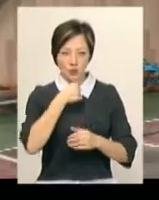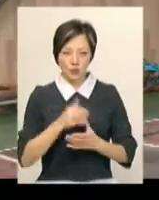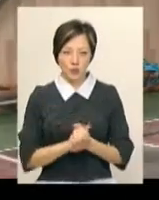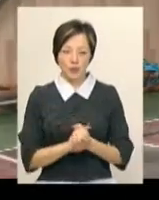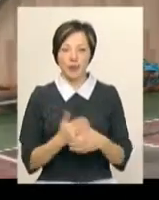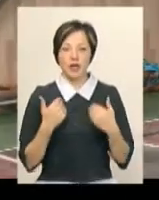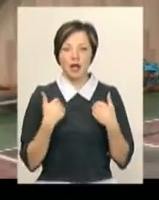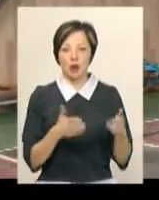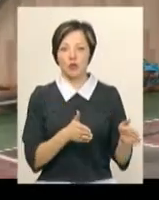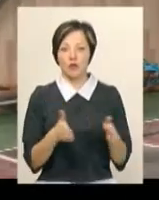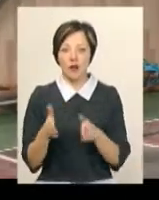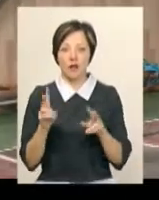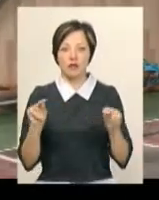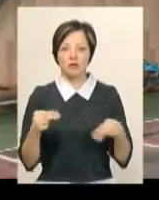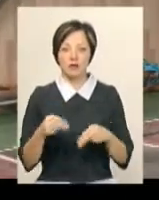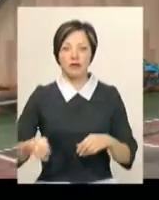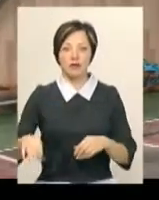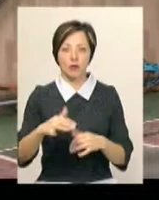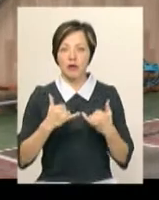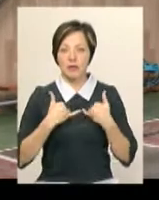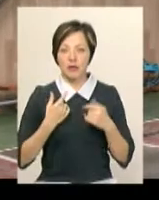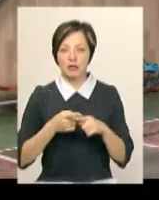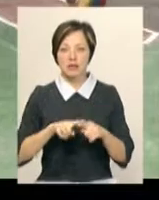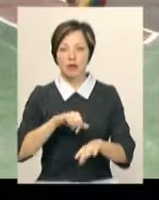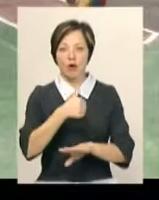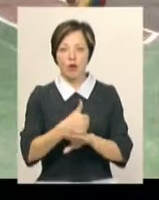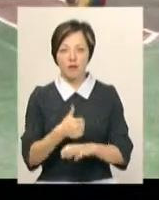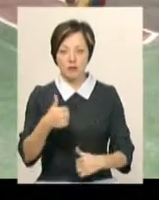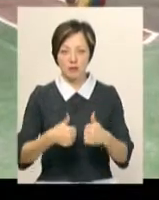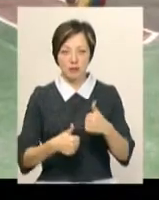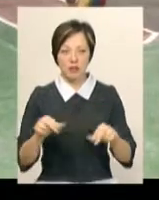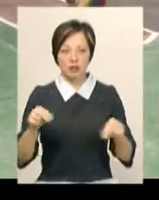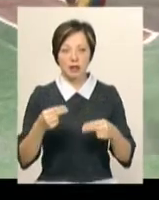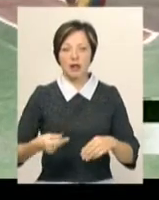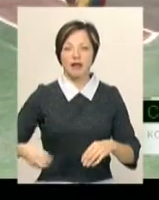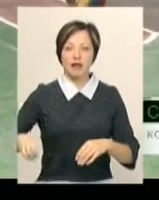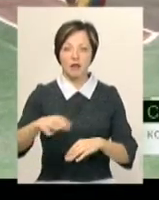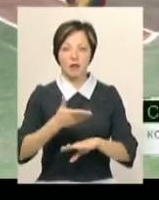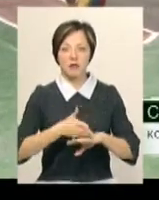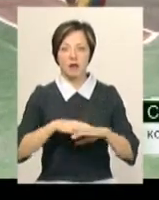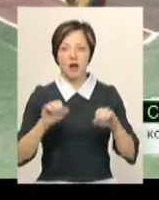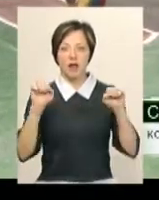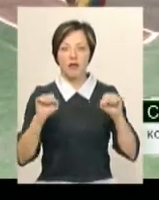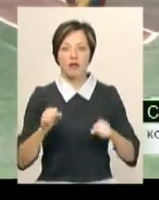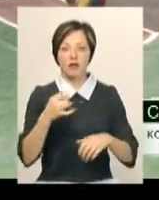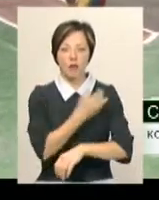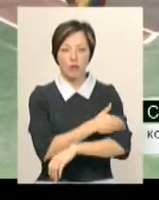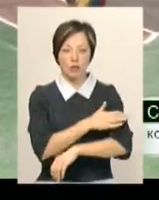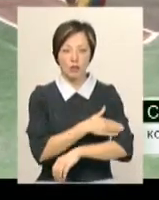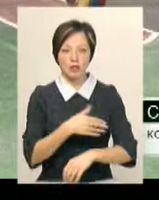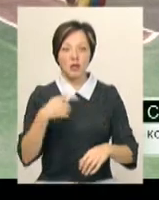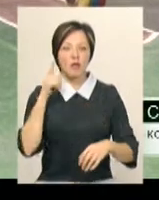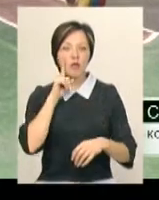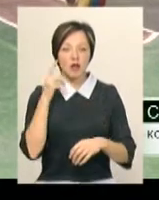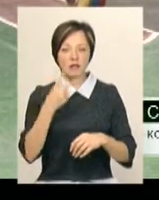2017. Я готувалася на чемпіонат Європи. Для мене це був головний старт. Чемпіонат Європи з важкої атлетики у Польщі серед молоді до 23 років